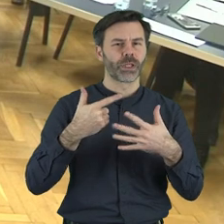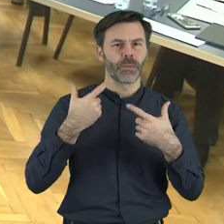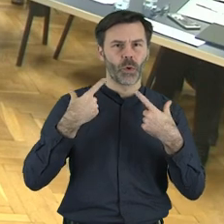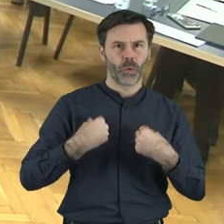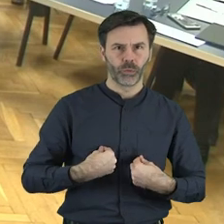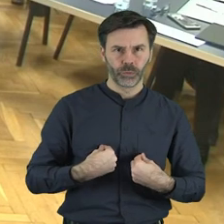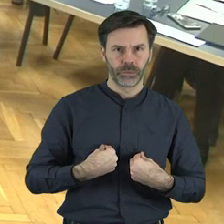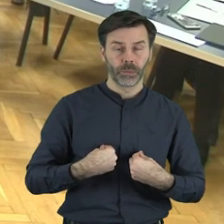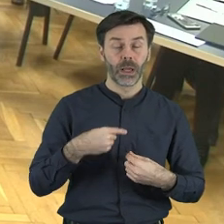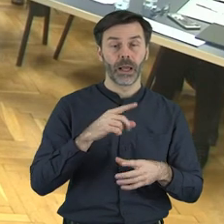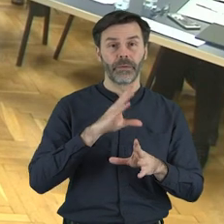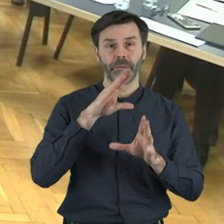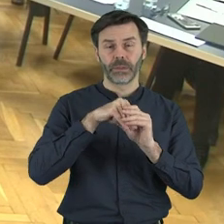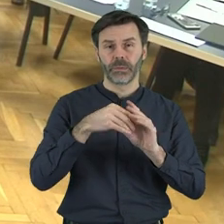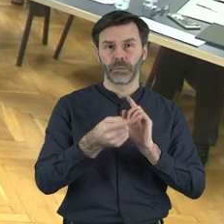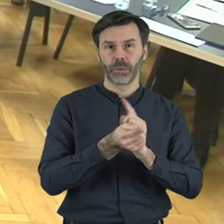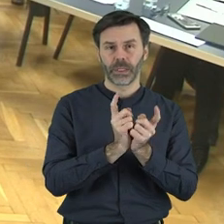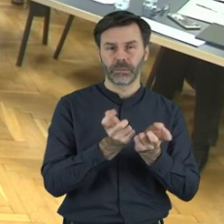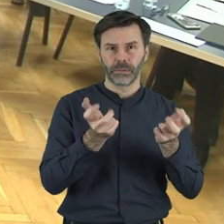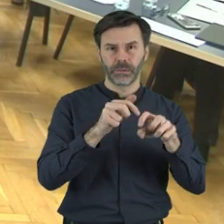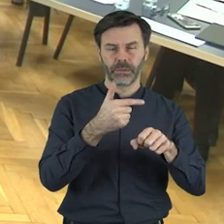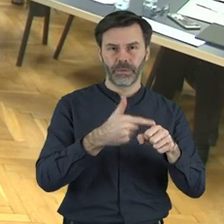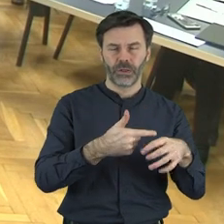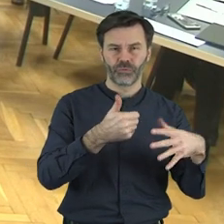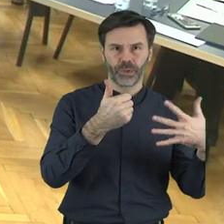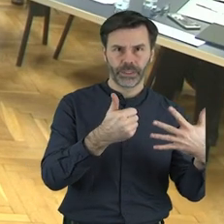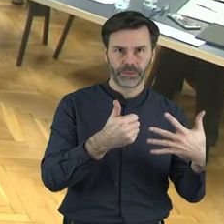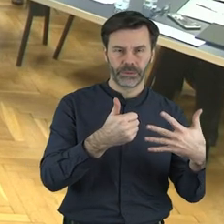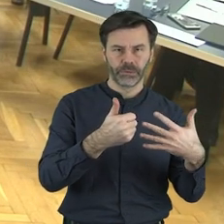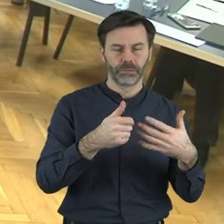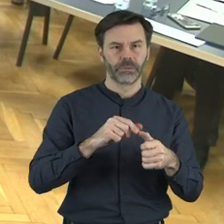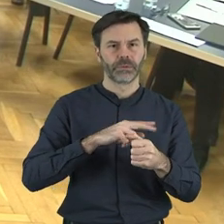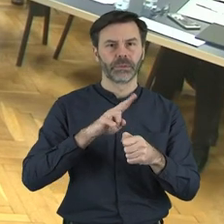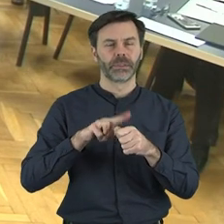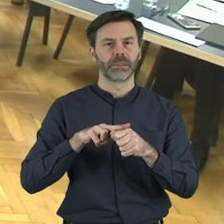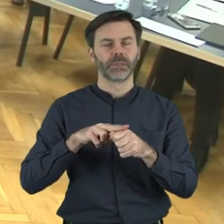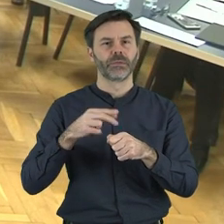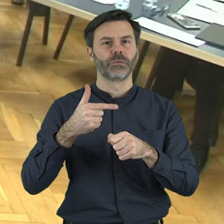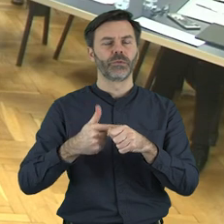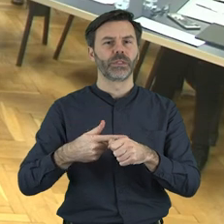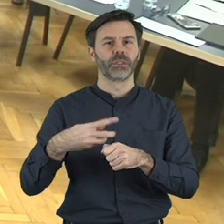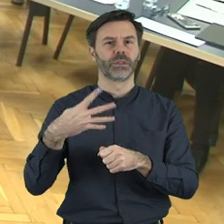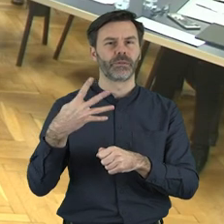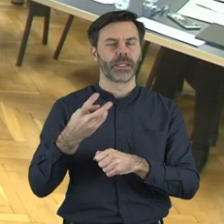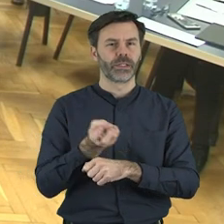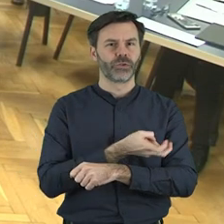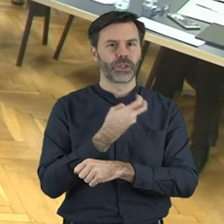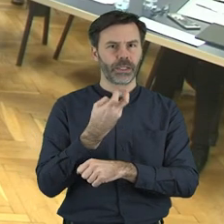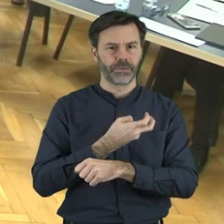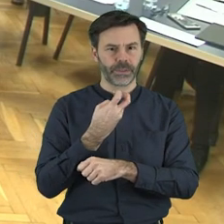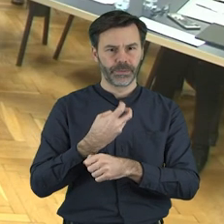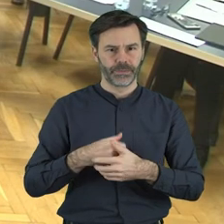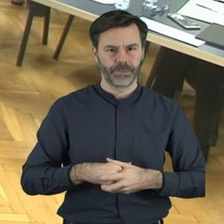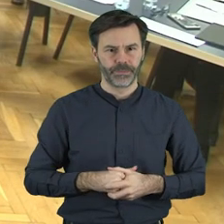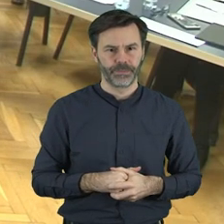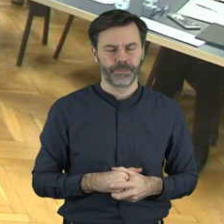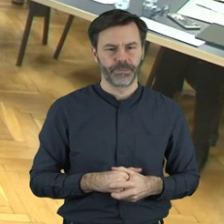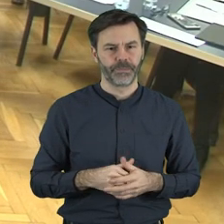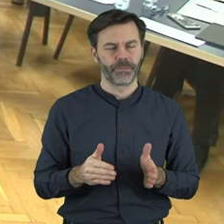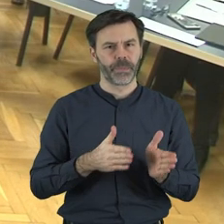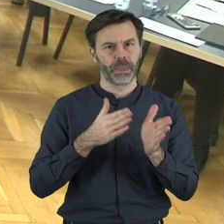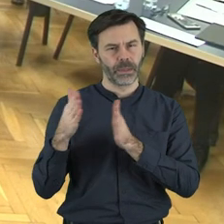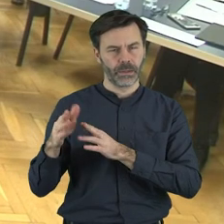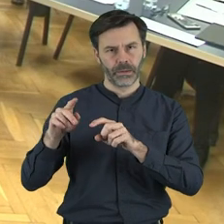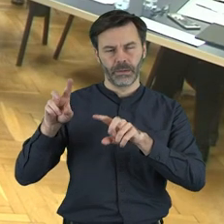uzyskali 24 czerwca poprzedniego roku. LGD Natura 15 samorządów, potrzebne jest minimum 45 osób.